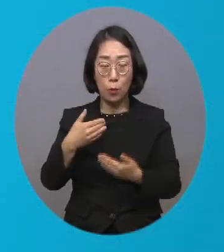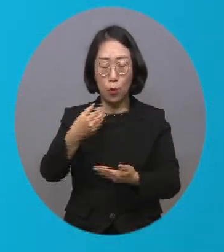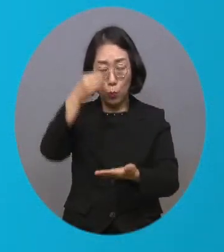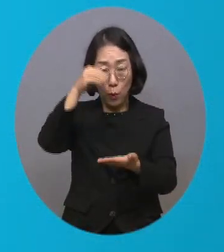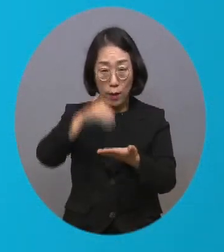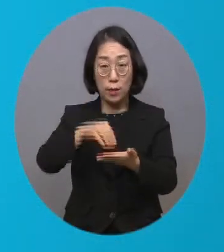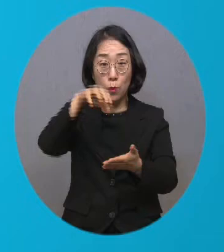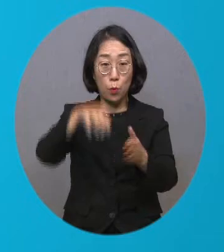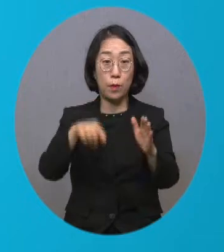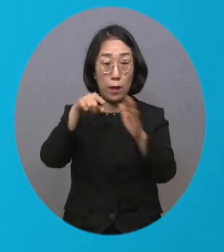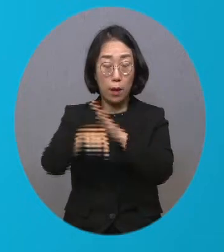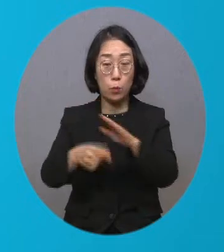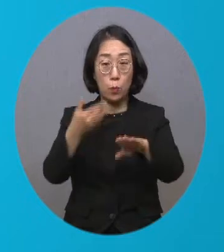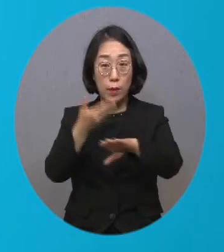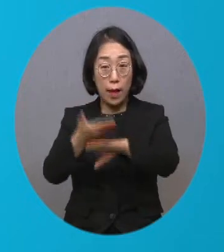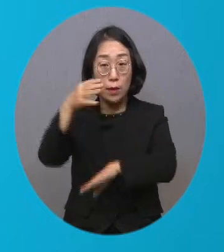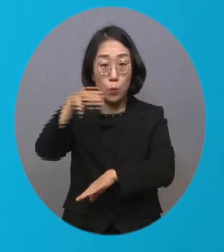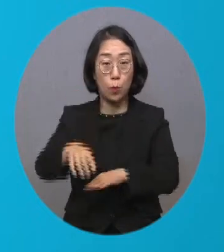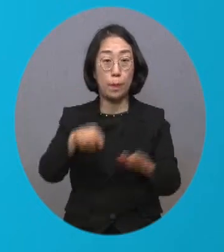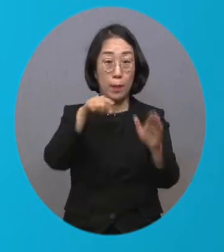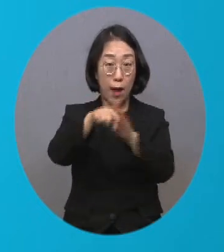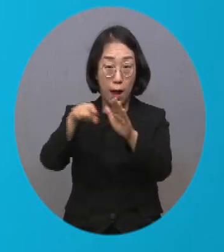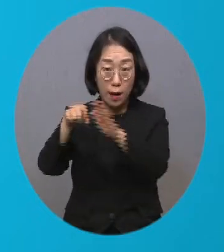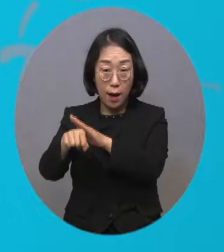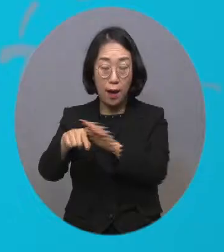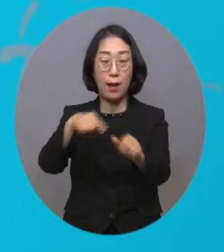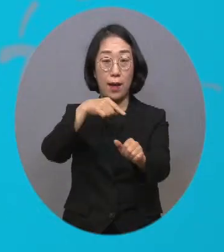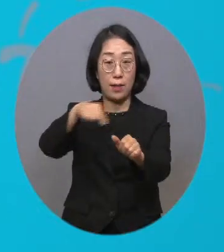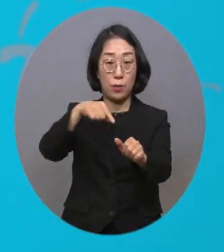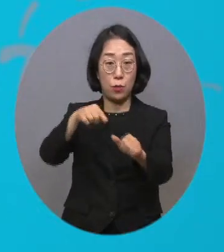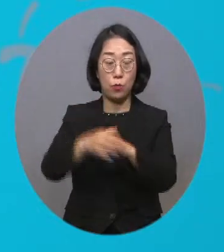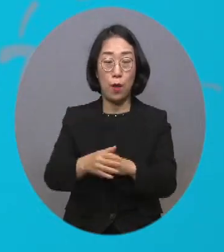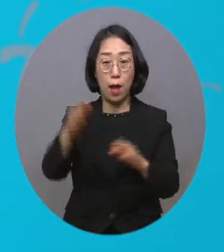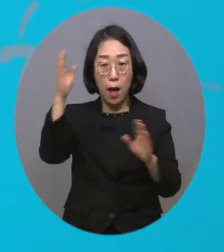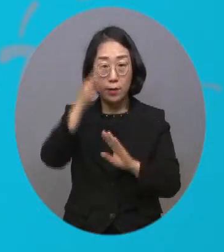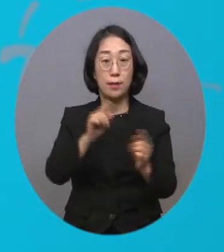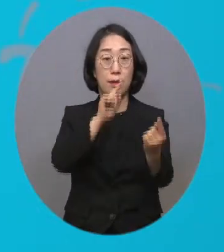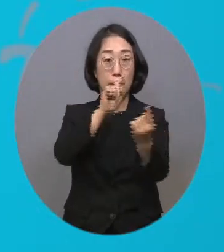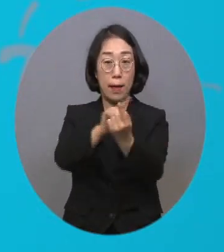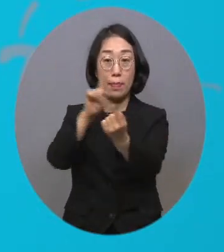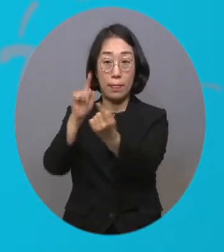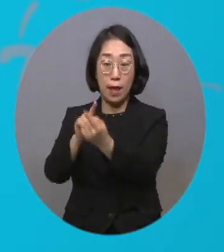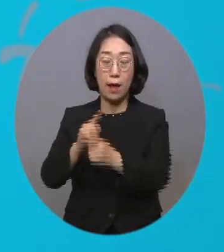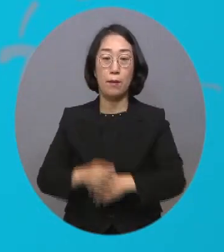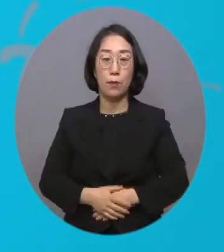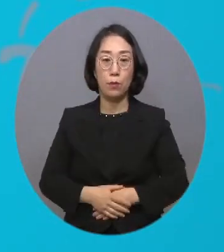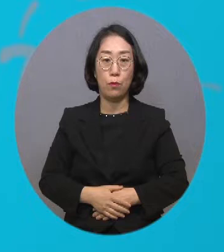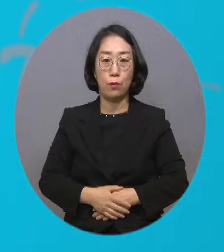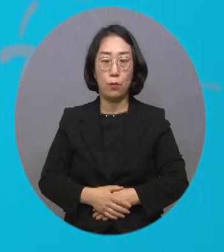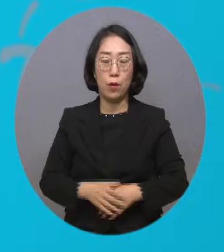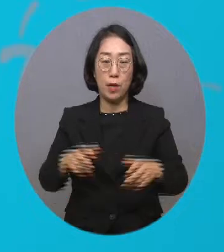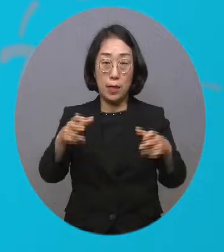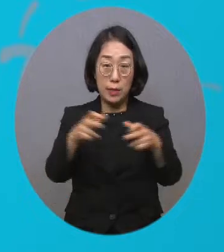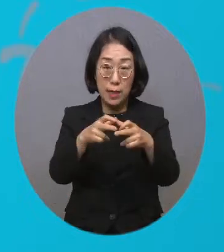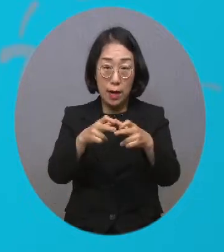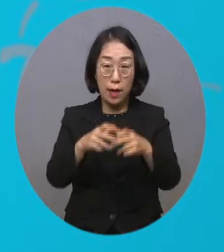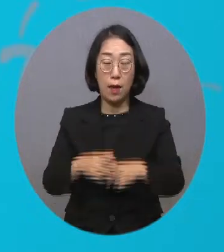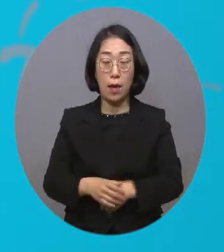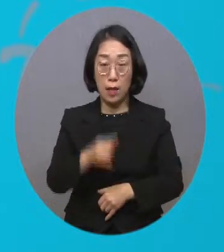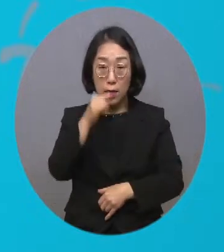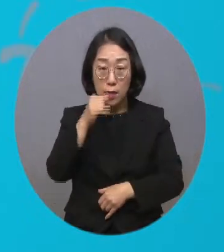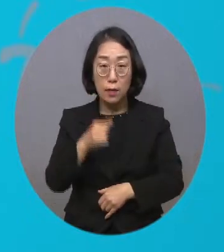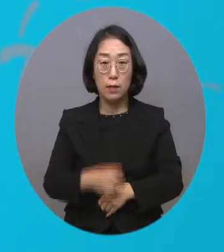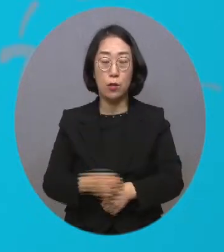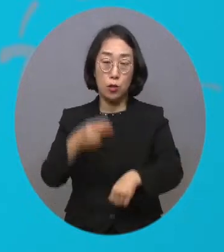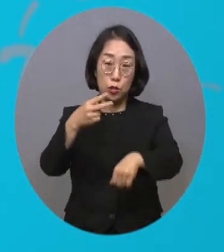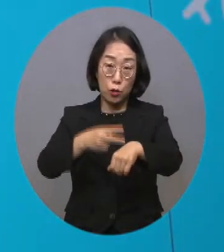곳도 있고 그리고 다른 곳도 있고 여러 학교를 들어가는데 학생들을 만나게 되면 장애를 가진 강사분한테